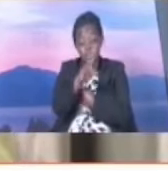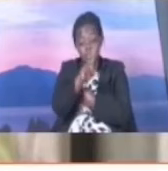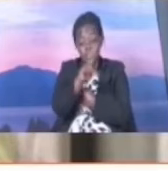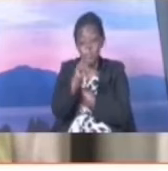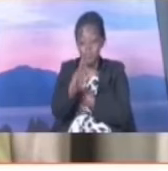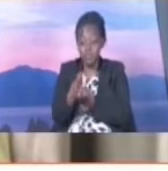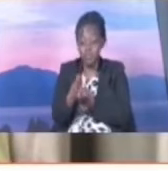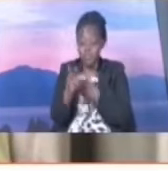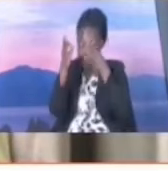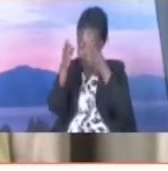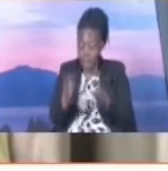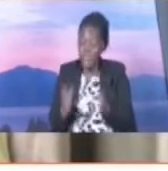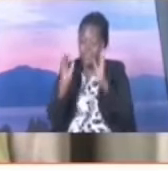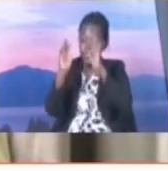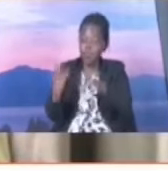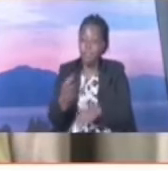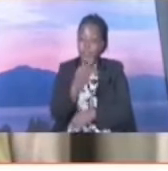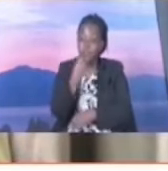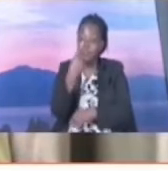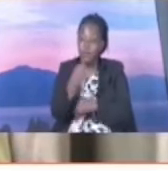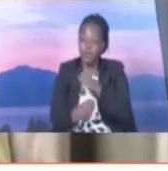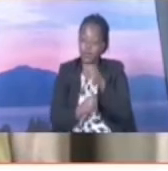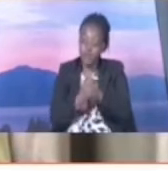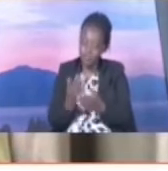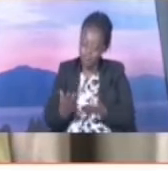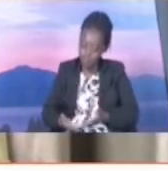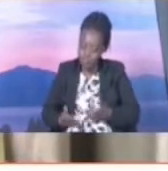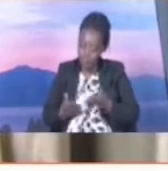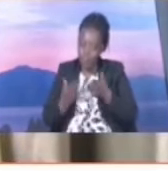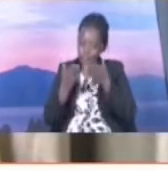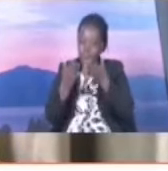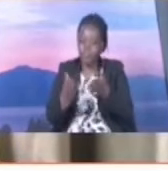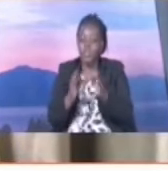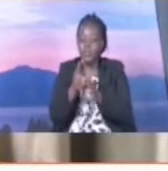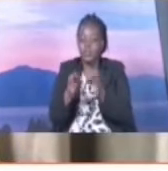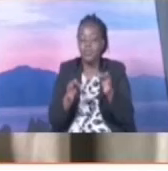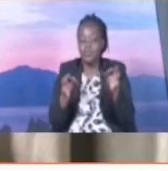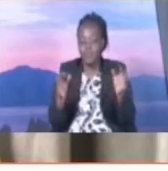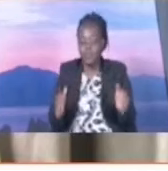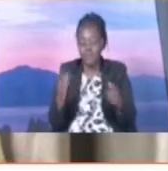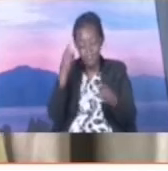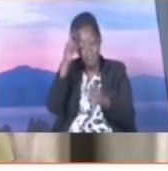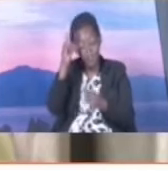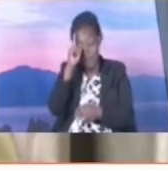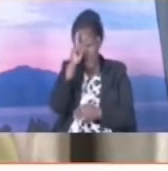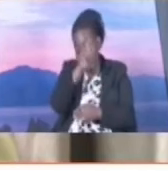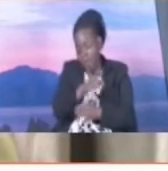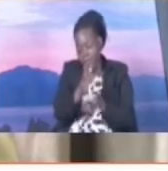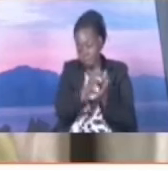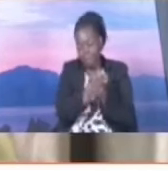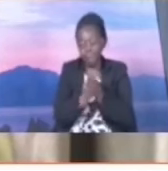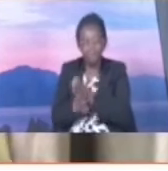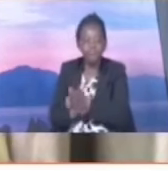emyaka 31 ne muleeta amakula ewa Ssaabasajja tubeebaza